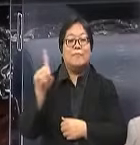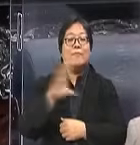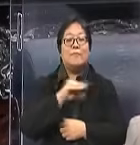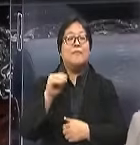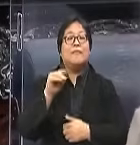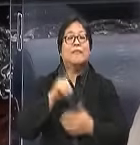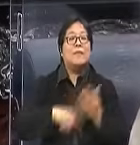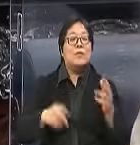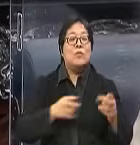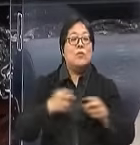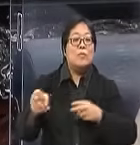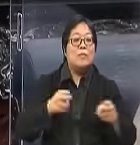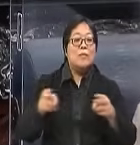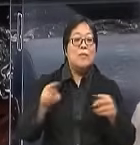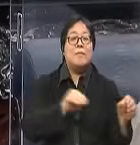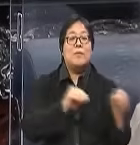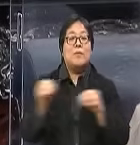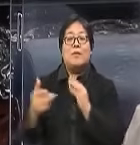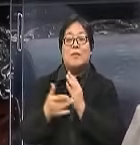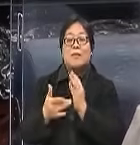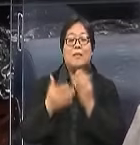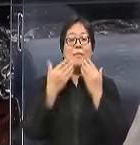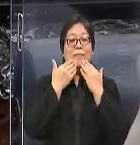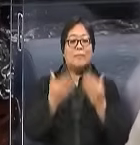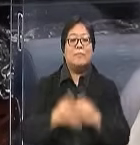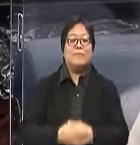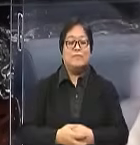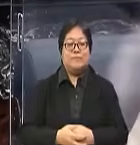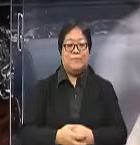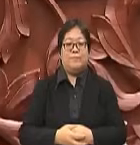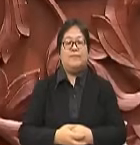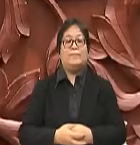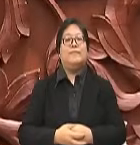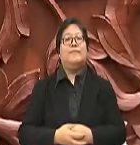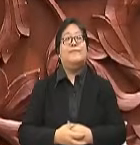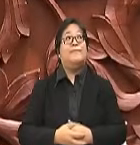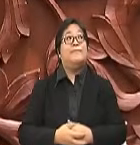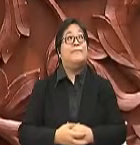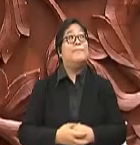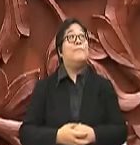APEC Indonesia pemerintahan teknologi sih ngerasa hidup